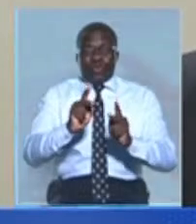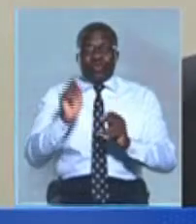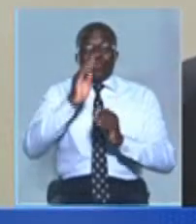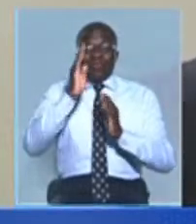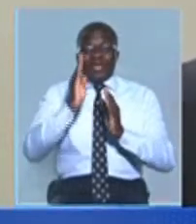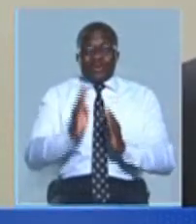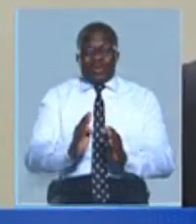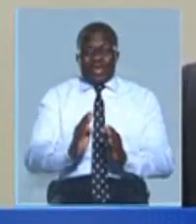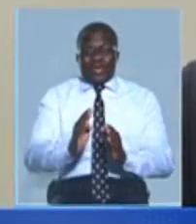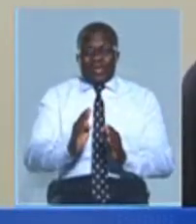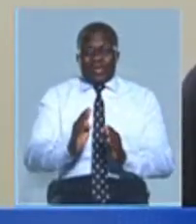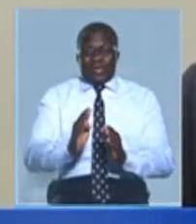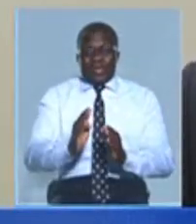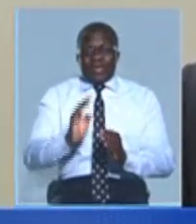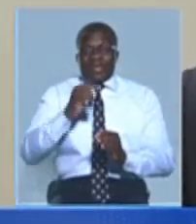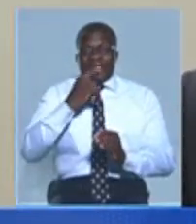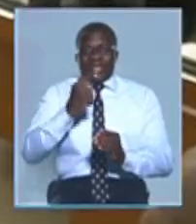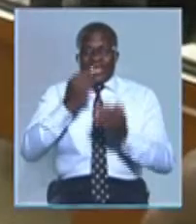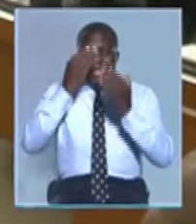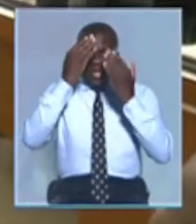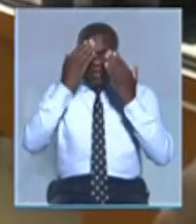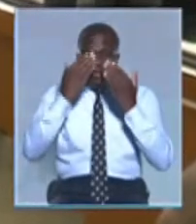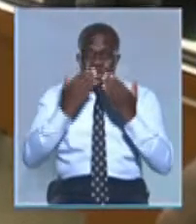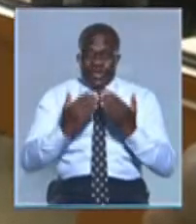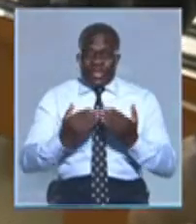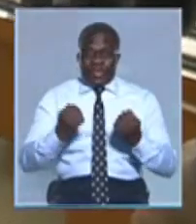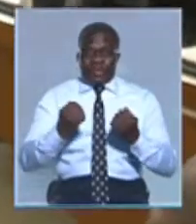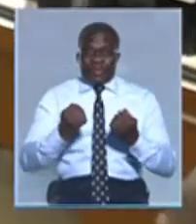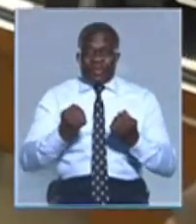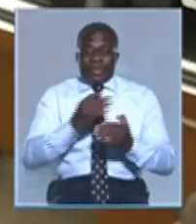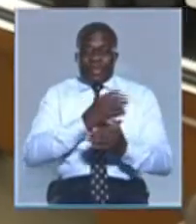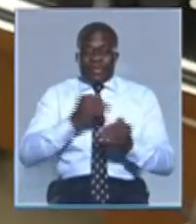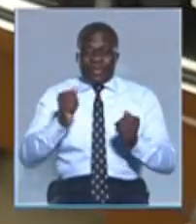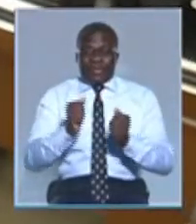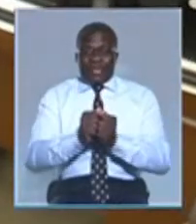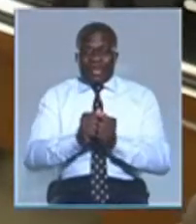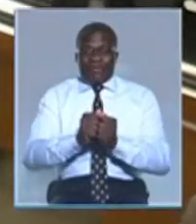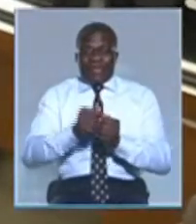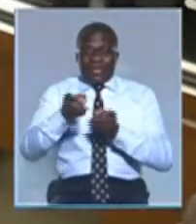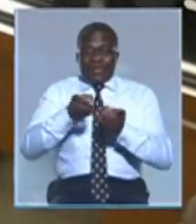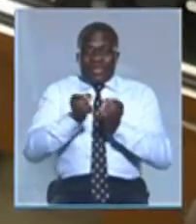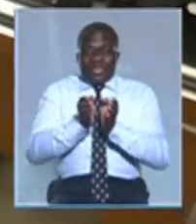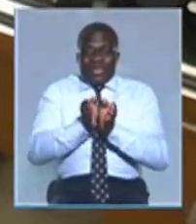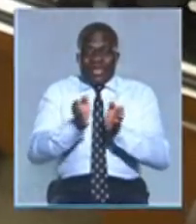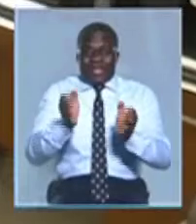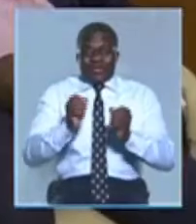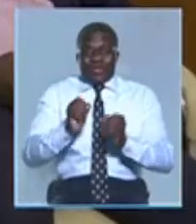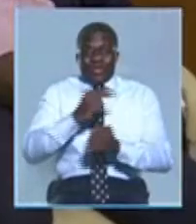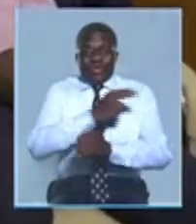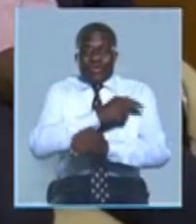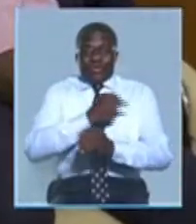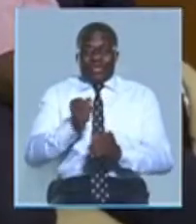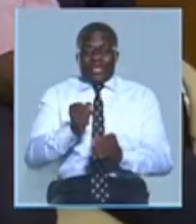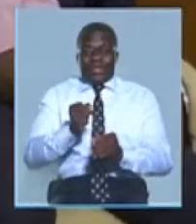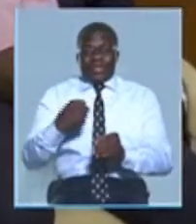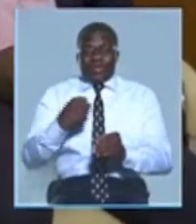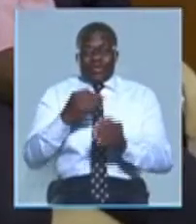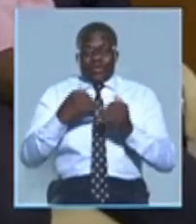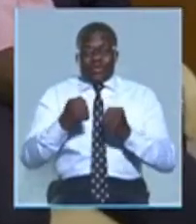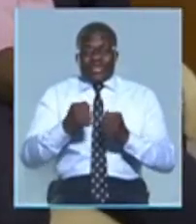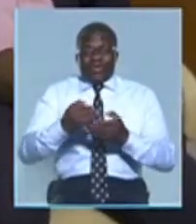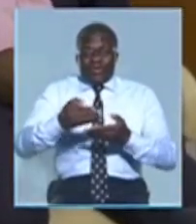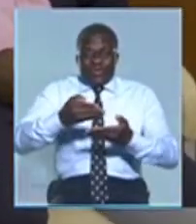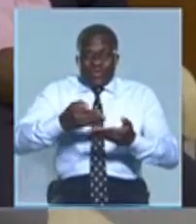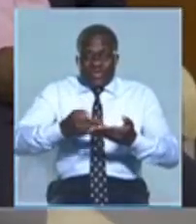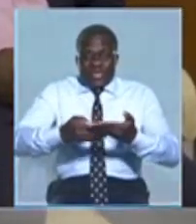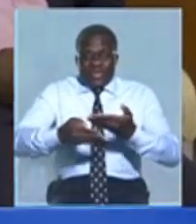béninois qui a éploré. Et avec monsieur le directeur de l'hôpital, nous avons eu des